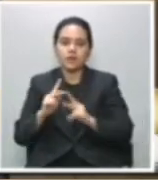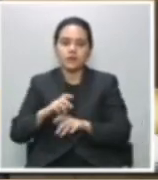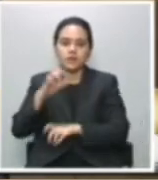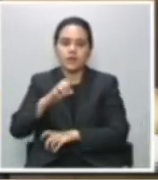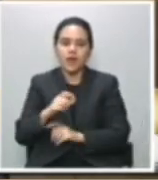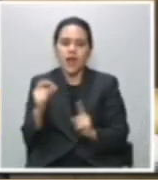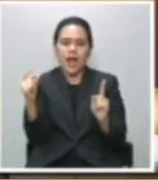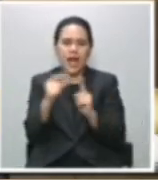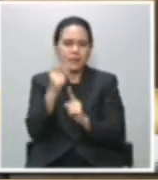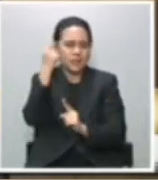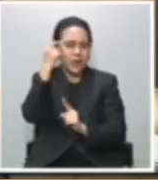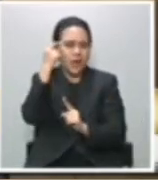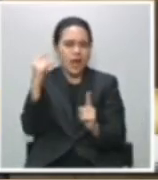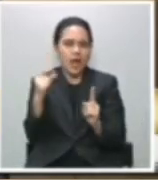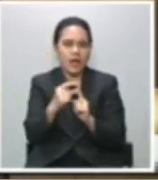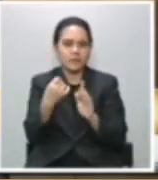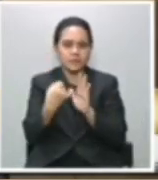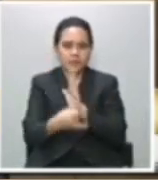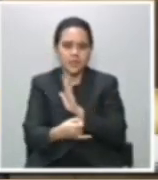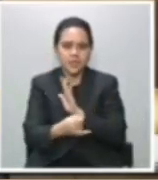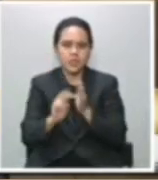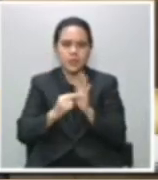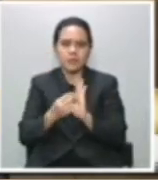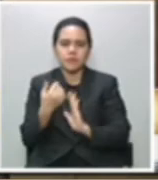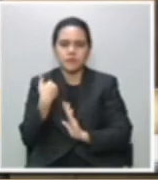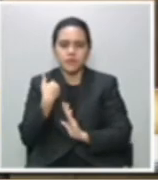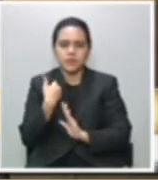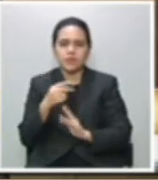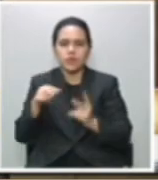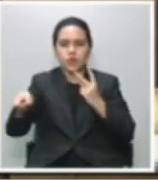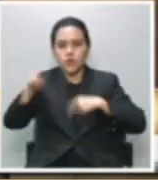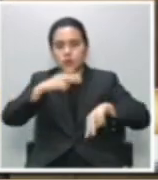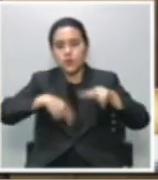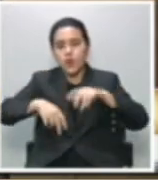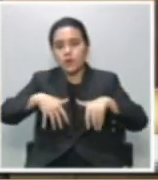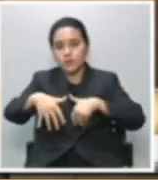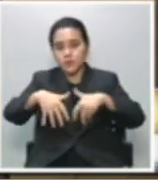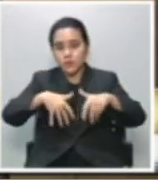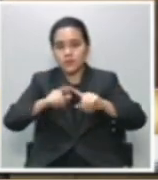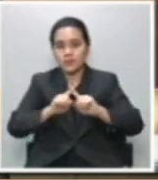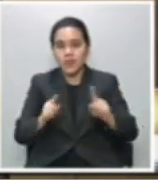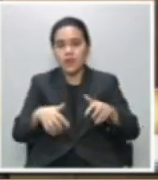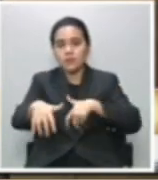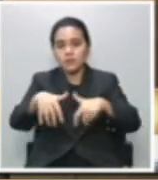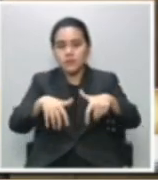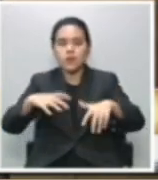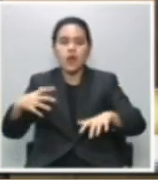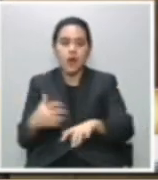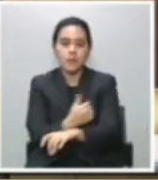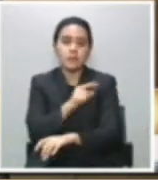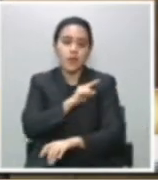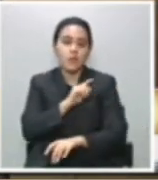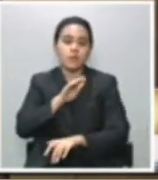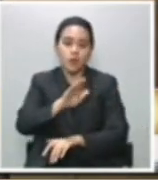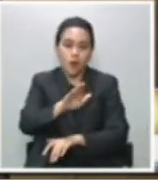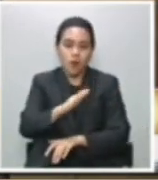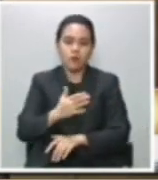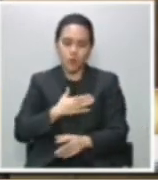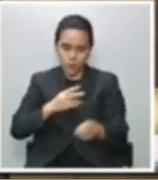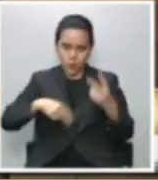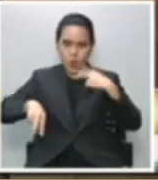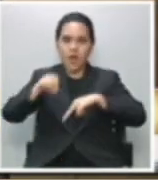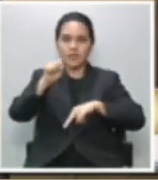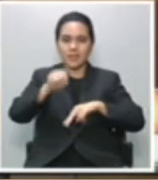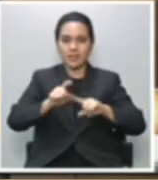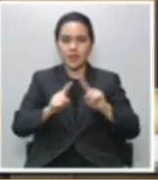ก็กระทรวงมหาดไทยกำกับท้องถิ่นแต่ท้องถิ่นนั้นเขามีอำนาจหน้าที่ของตัวเองผมจะกำกับเขาแต่ผม